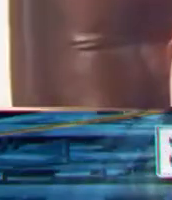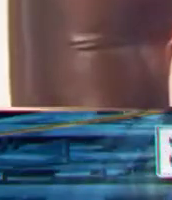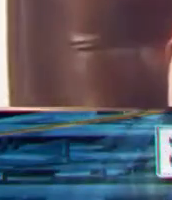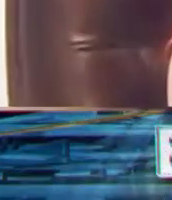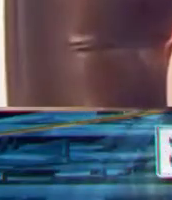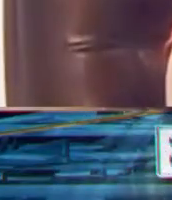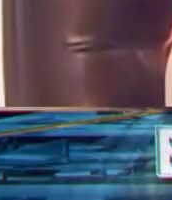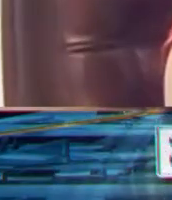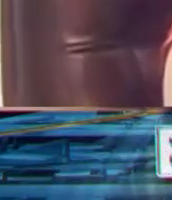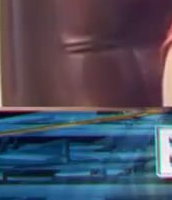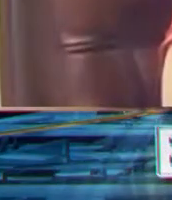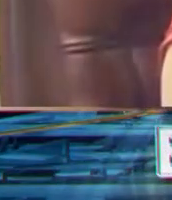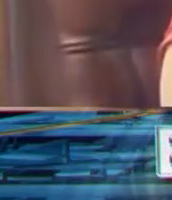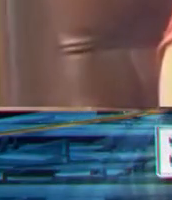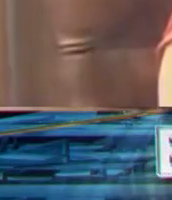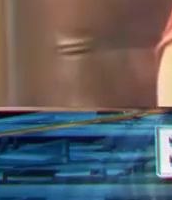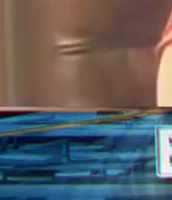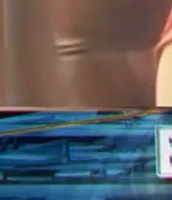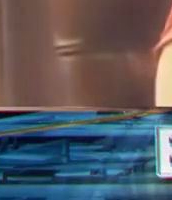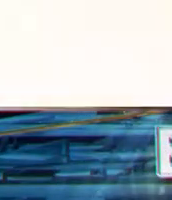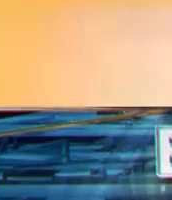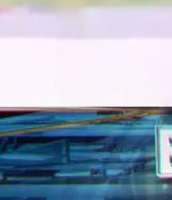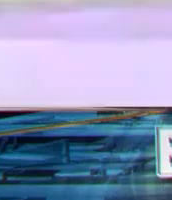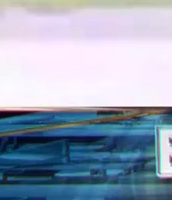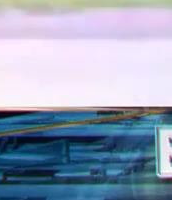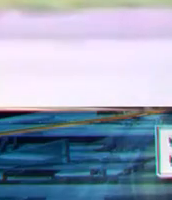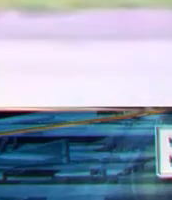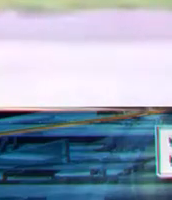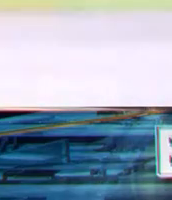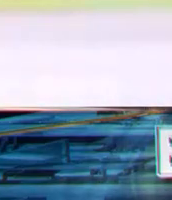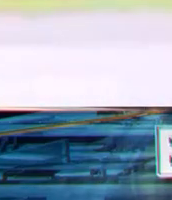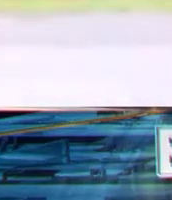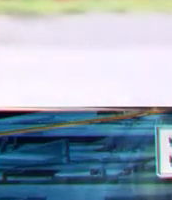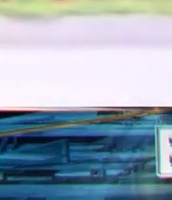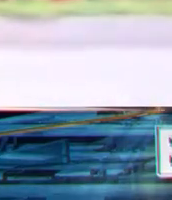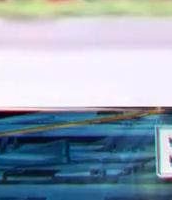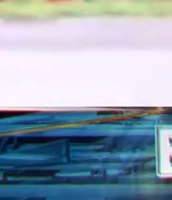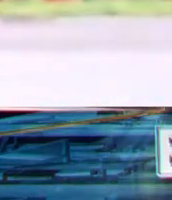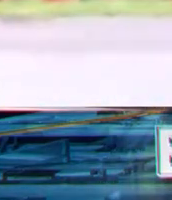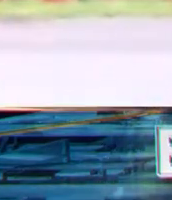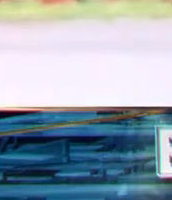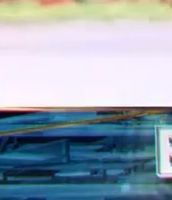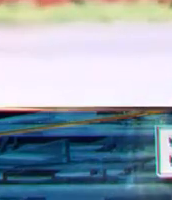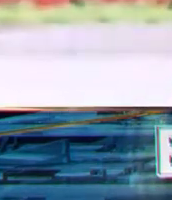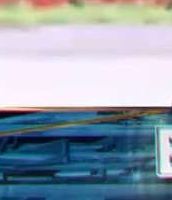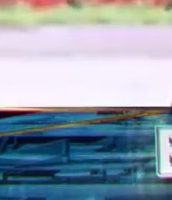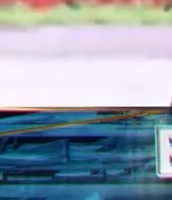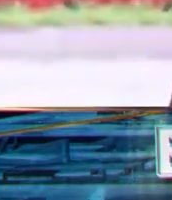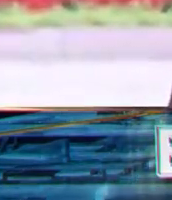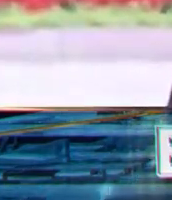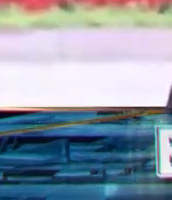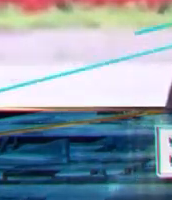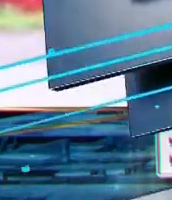Тіршілік тұтамдап таусылады. Бүгін Жетісудың бетке ұстар беделді қыздарының бірі Сүлейменова Гүлжиян Мағданқызы көз